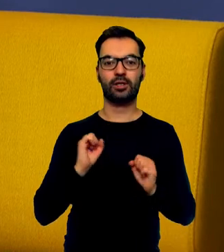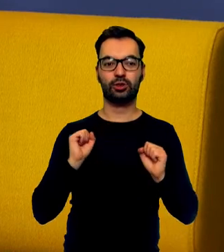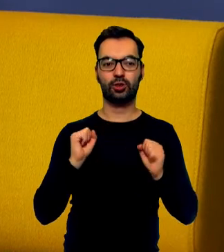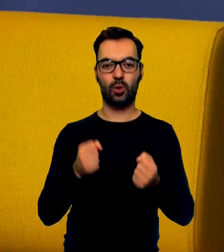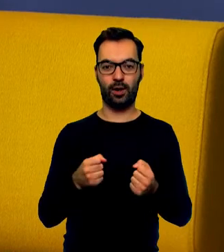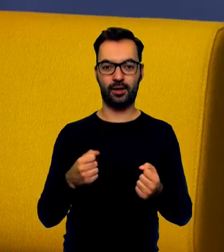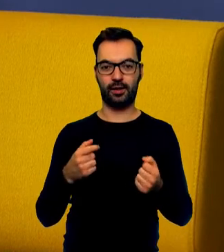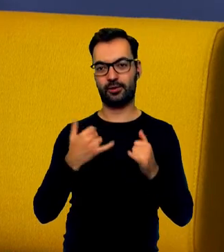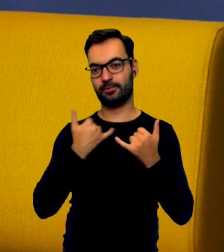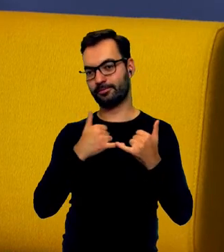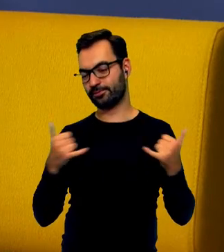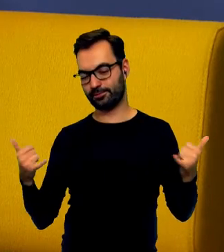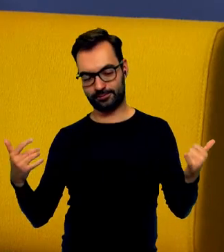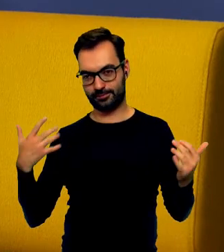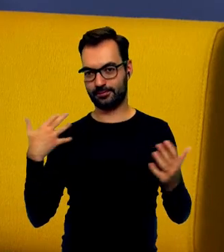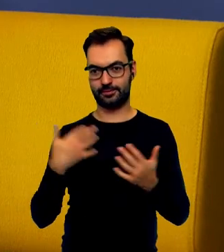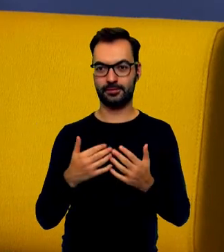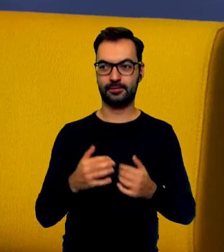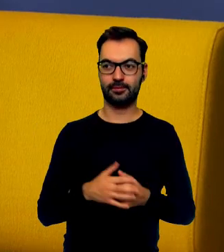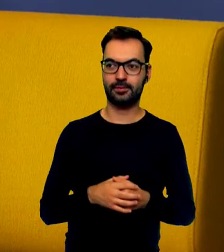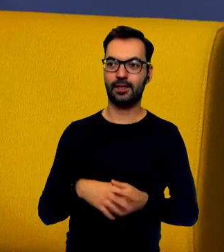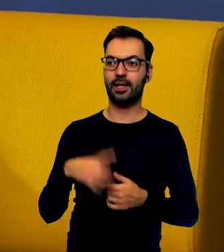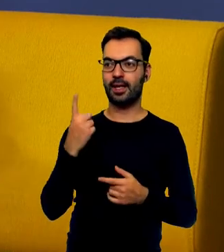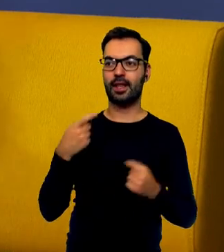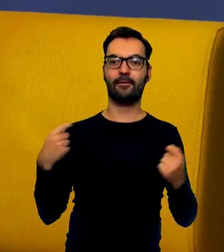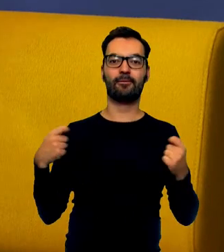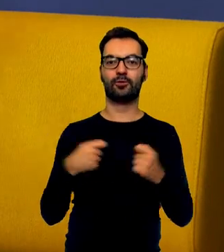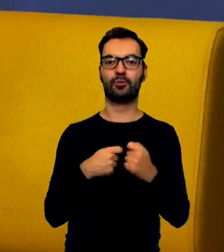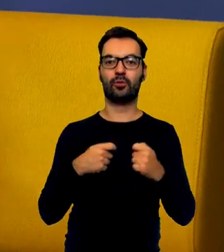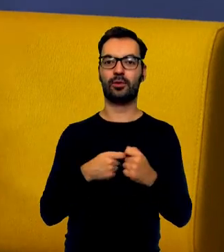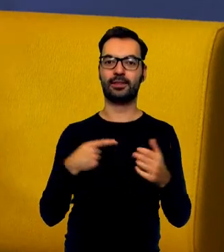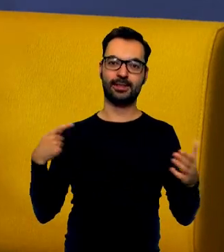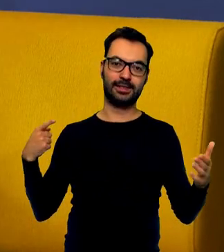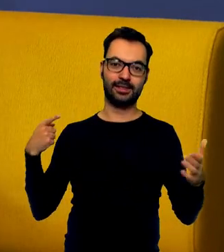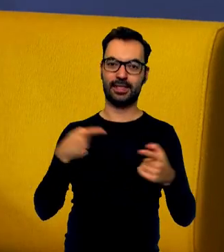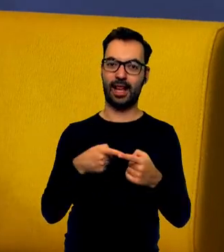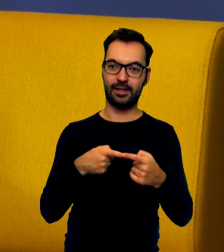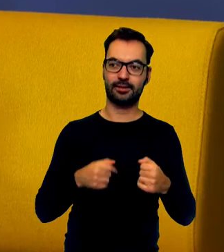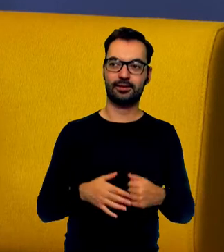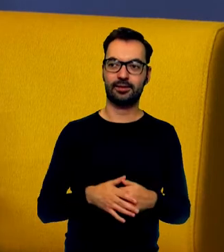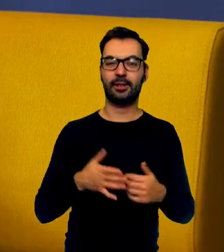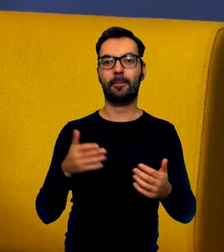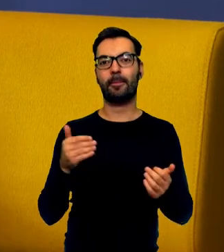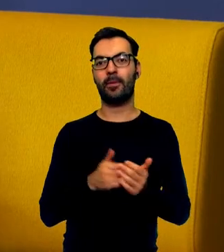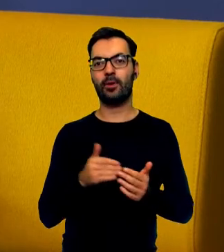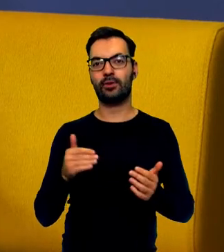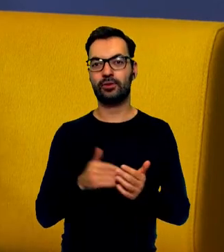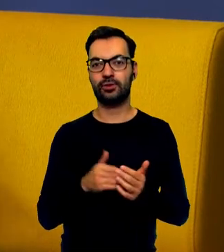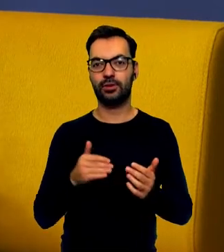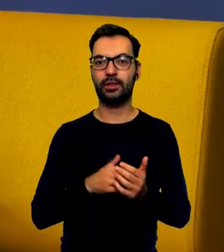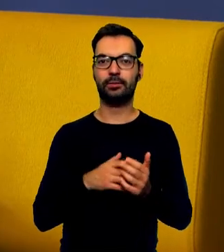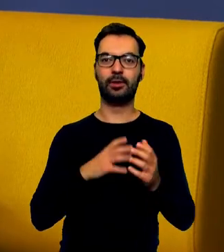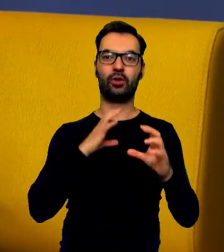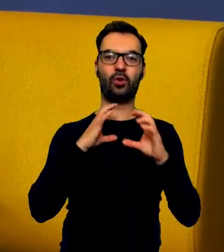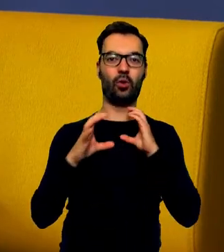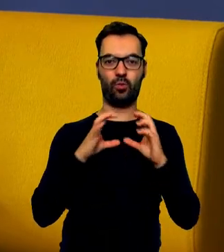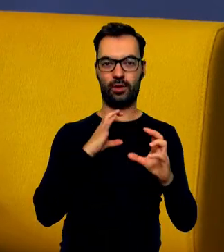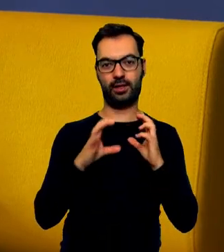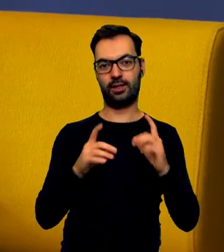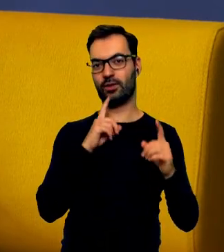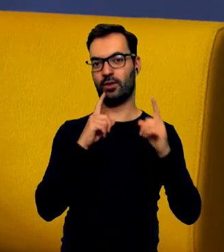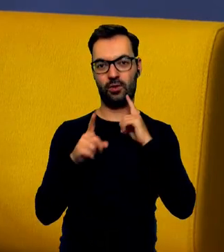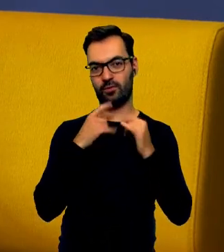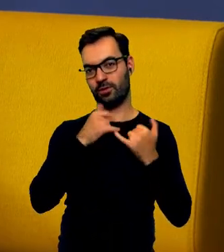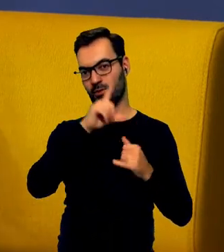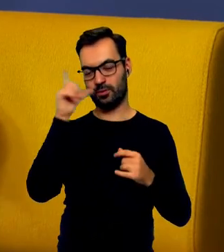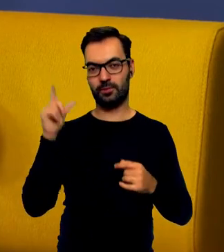działalność różnoraka, którą uprawiam, ma jeden wspólny mianownik, a jest nim jakaś potrzeba komunikowania się z innymi